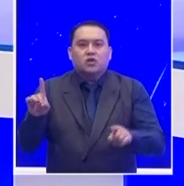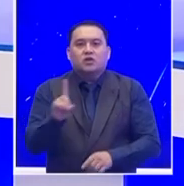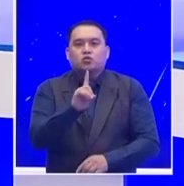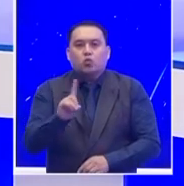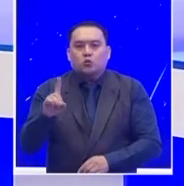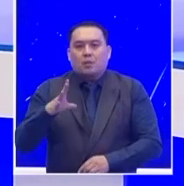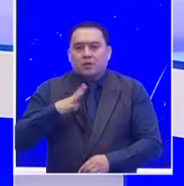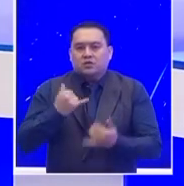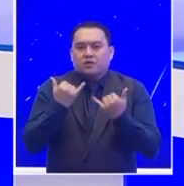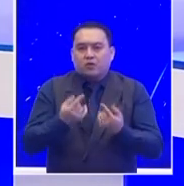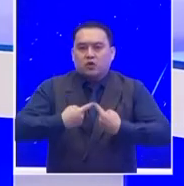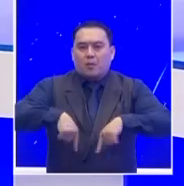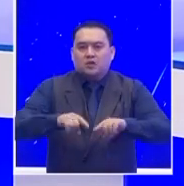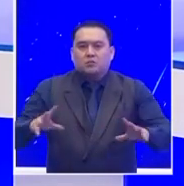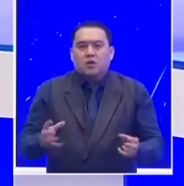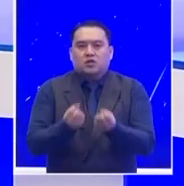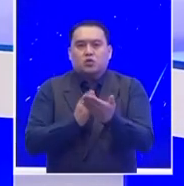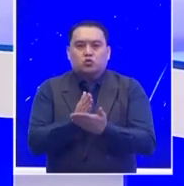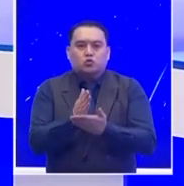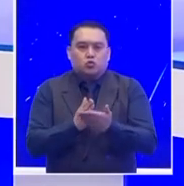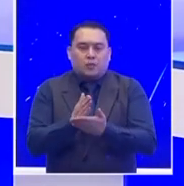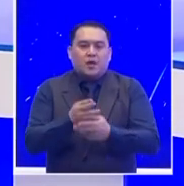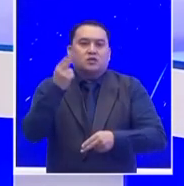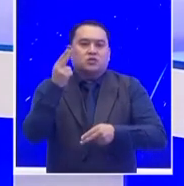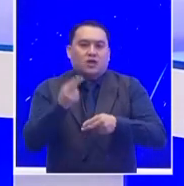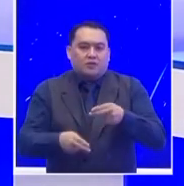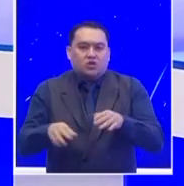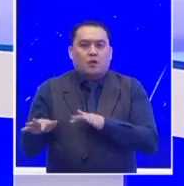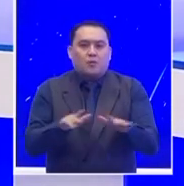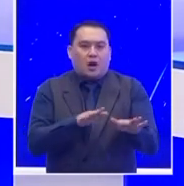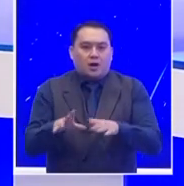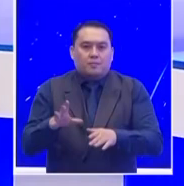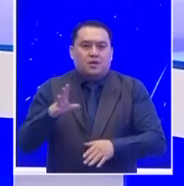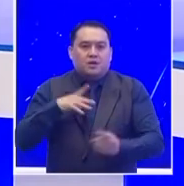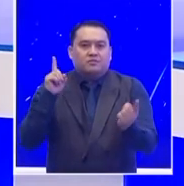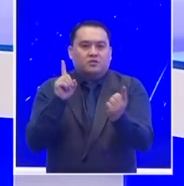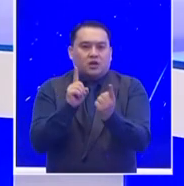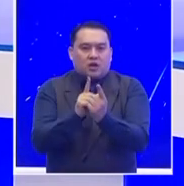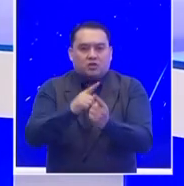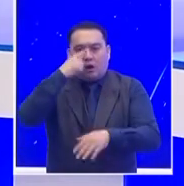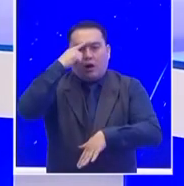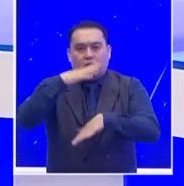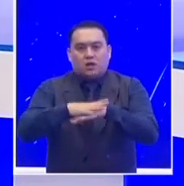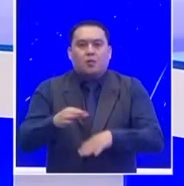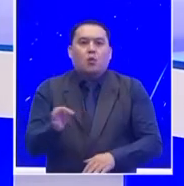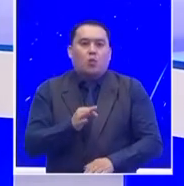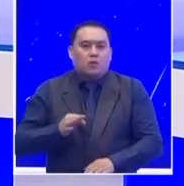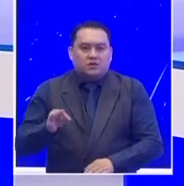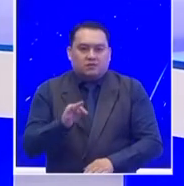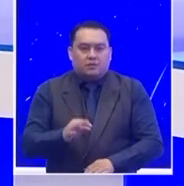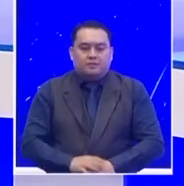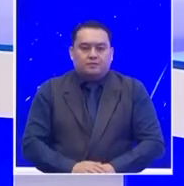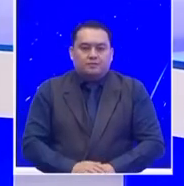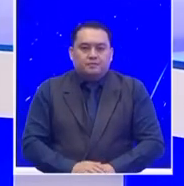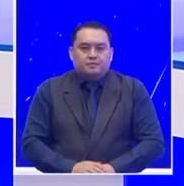юных слушателей состоялась в департаменте по чрезвычайным ситуациям. Кульминацией мероприятия стала встреча юных спасателей с акимом области Амандыком